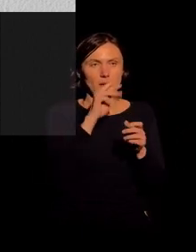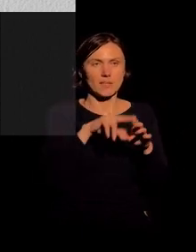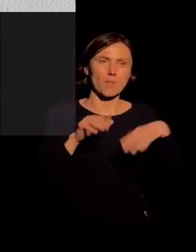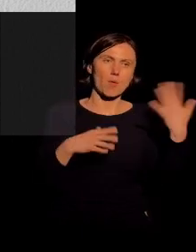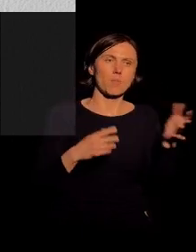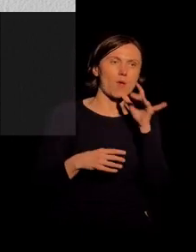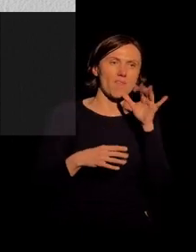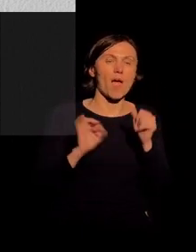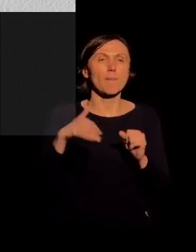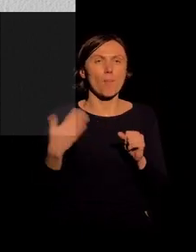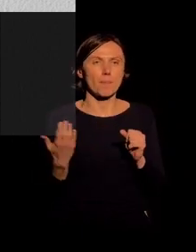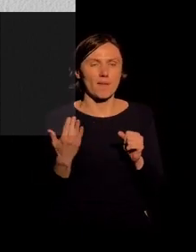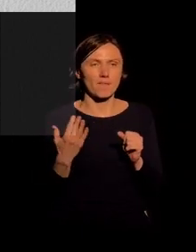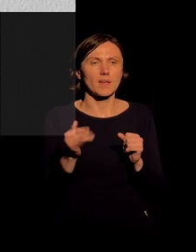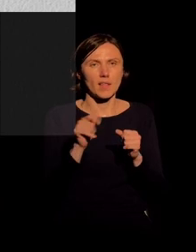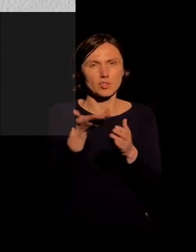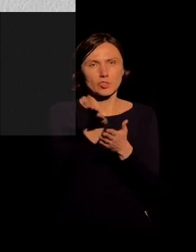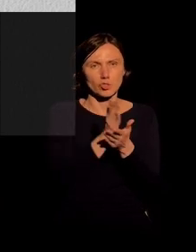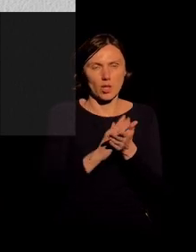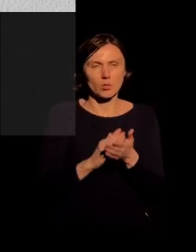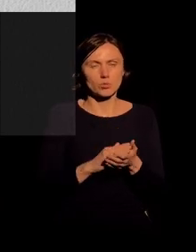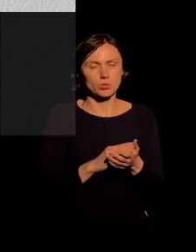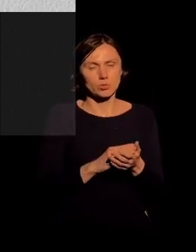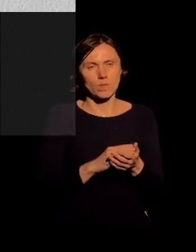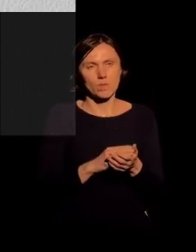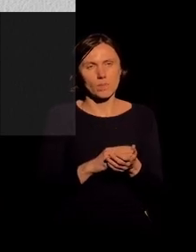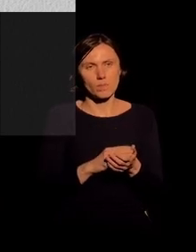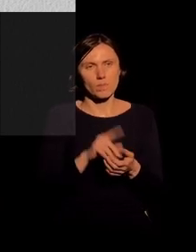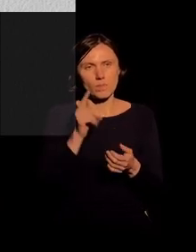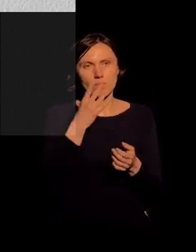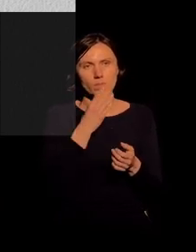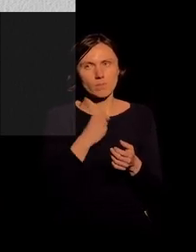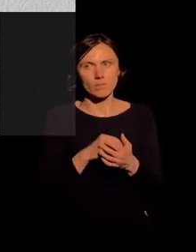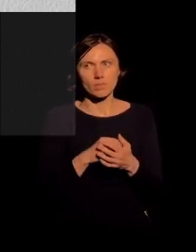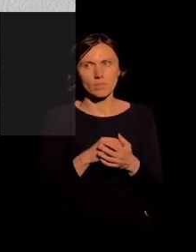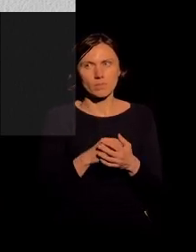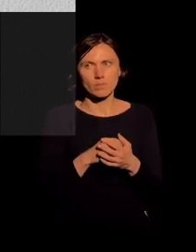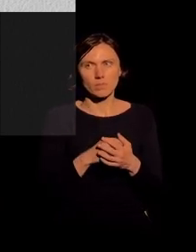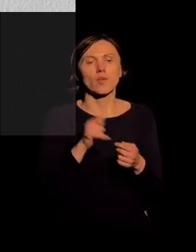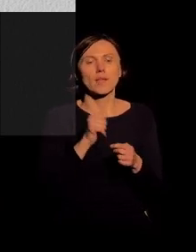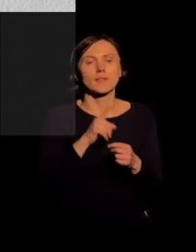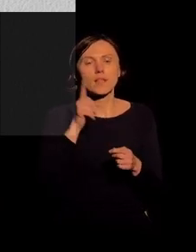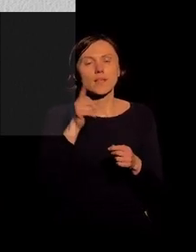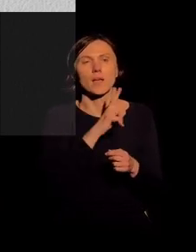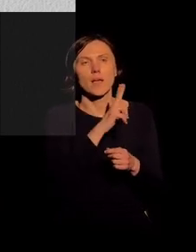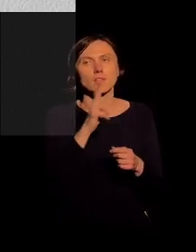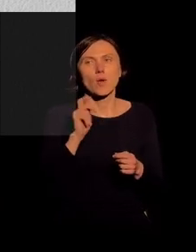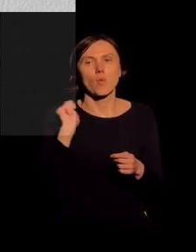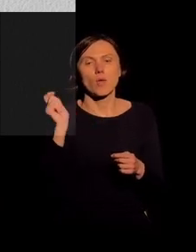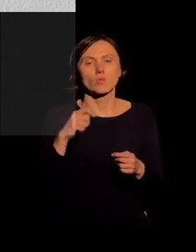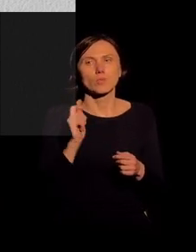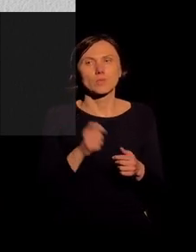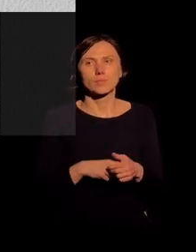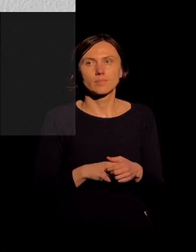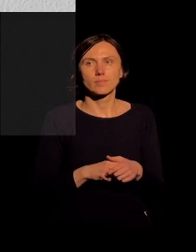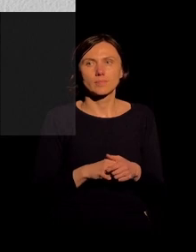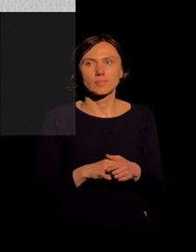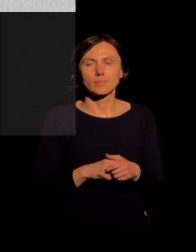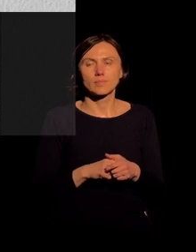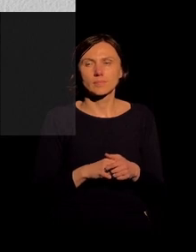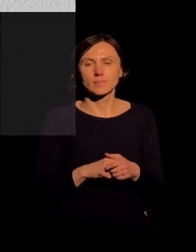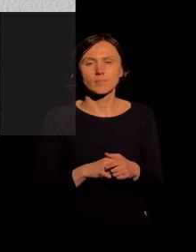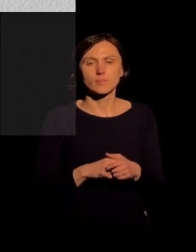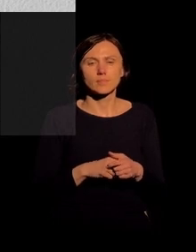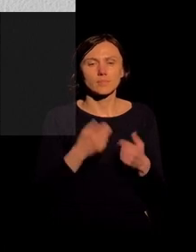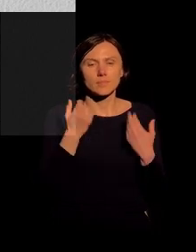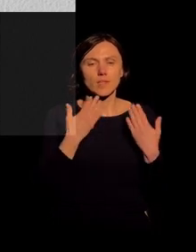lewej stronie, po prawej jest jakby fragment tego obrazu. Tak,